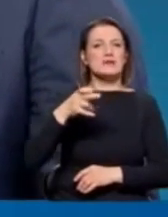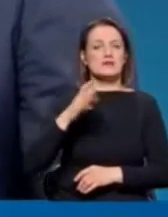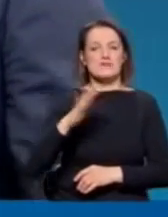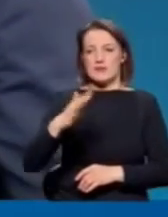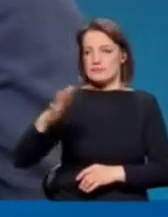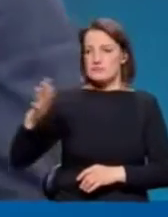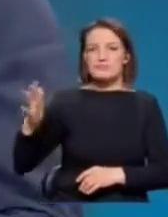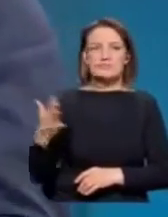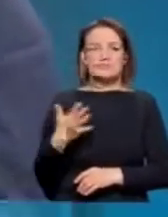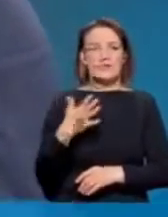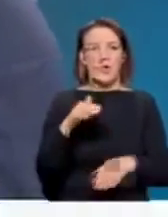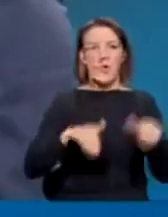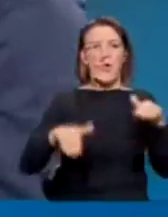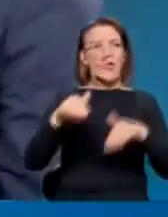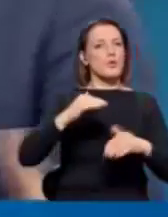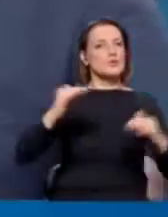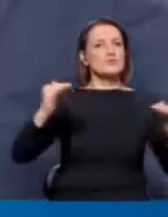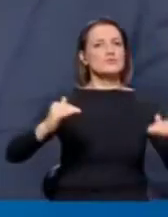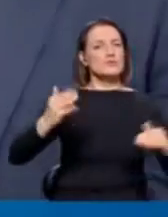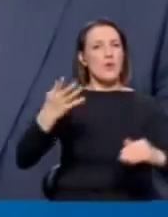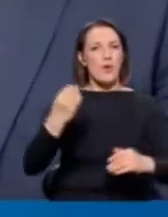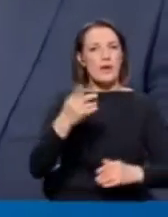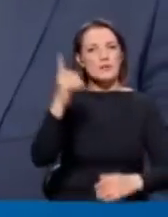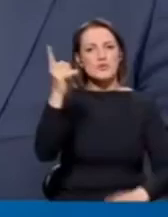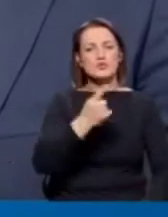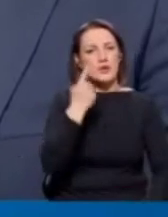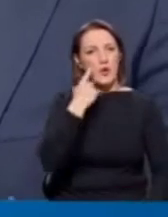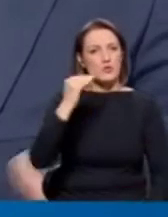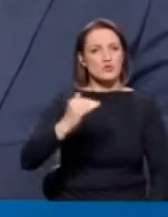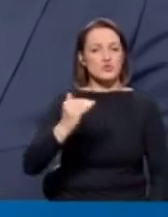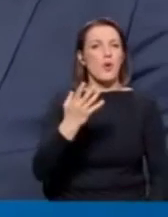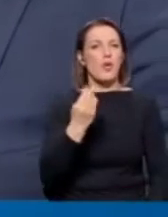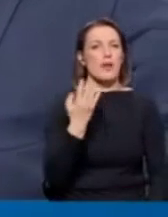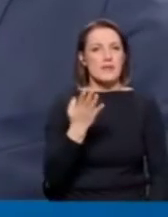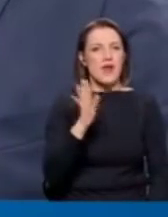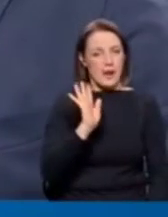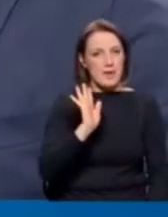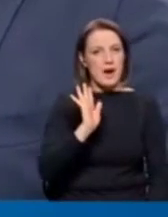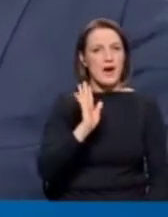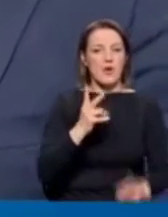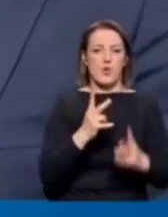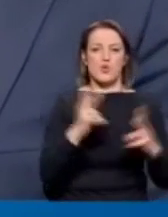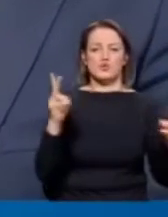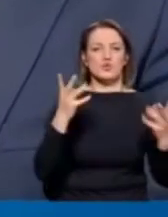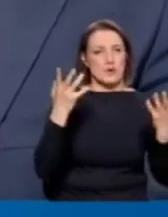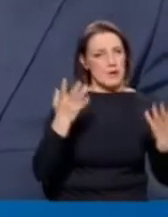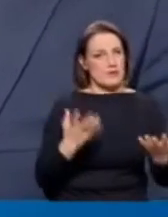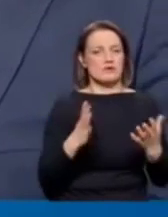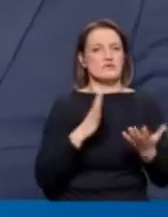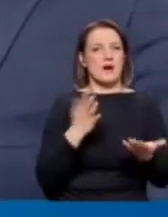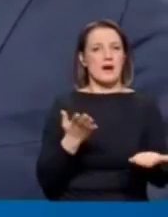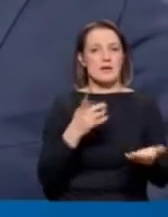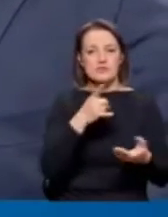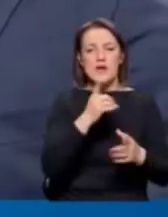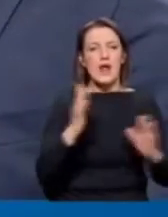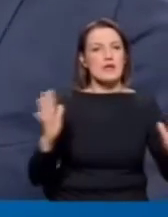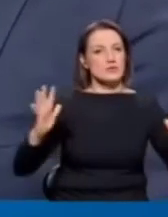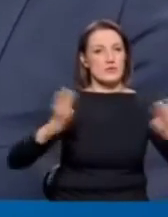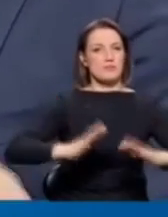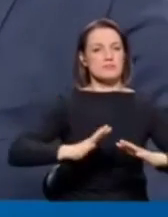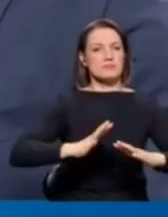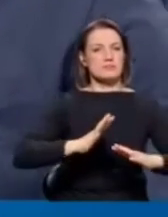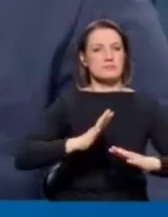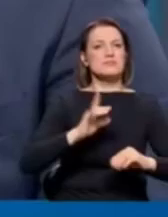Partisi yani boyları düşük olabilir oranları düşük olabilir ama hepsinin bir özgül ağırlığı var Dolayısıyla bunların bir araya